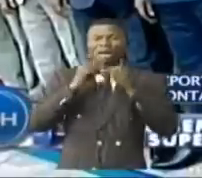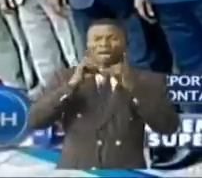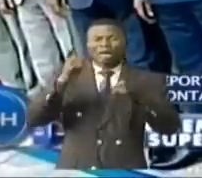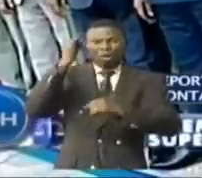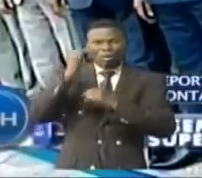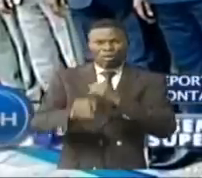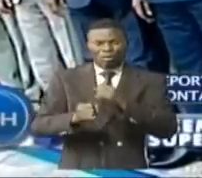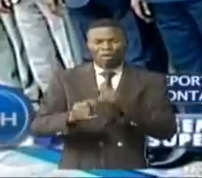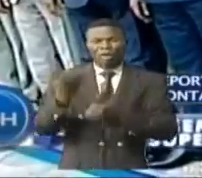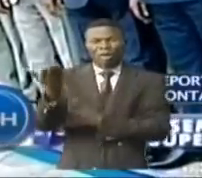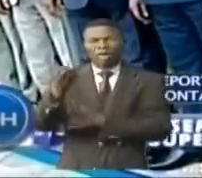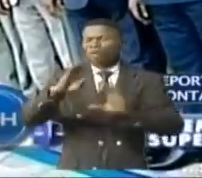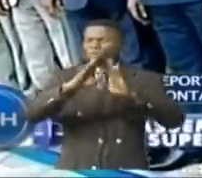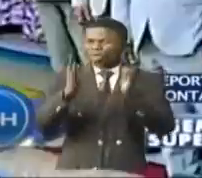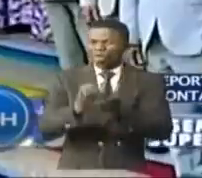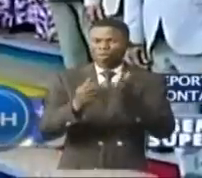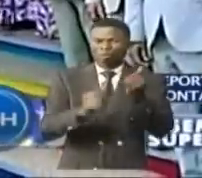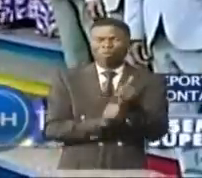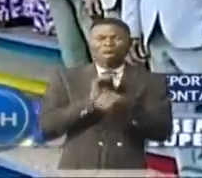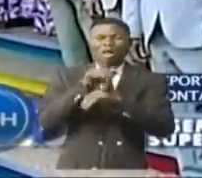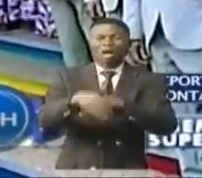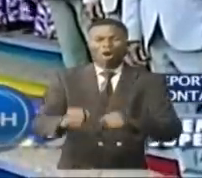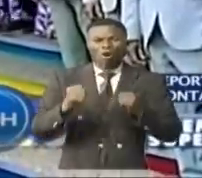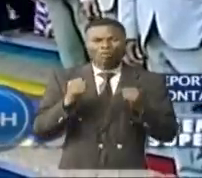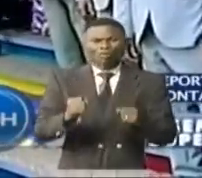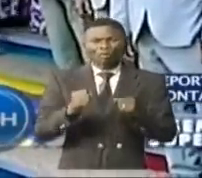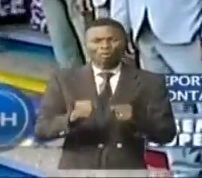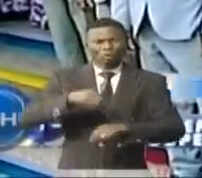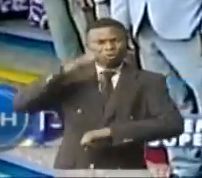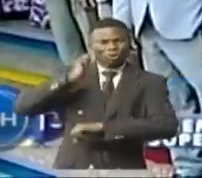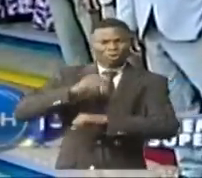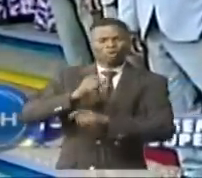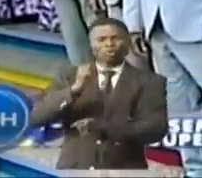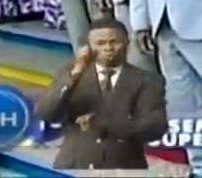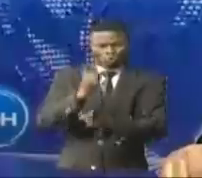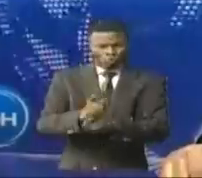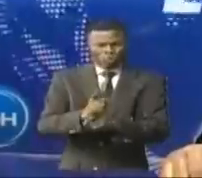appelant les uns et les autres à plus d'engagement pour une justice juste.